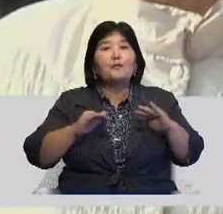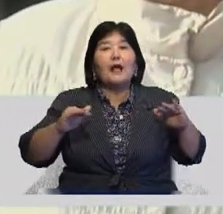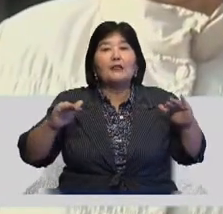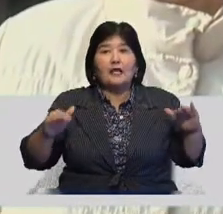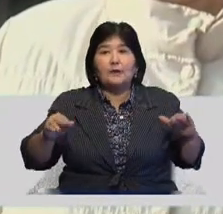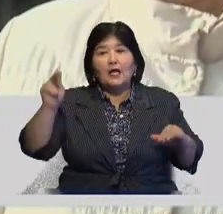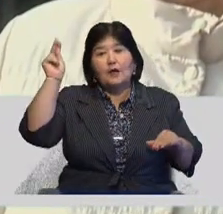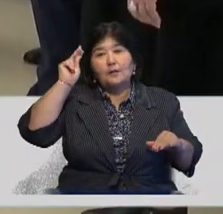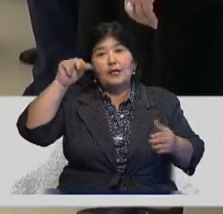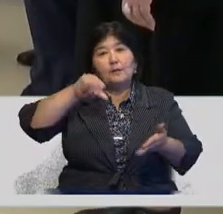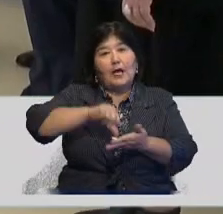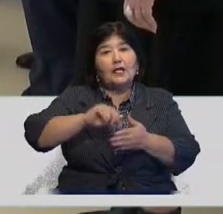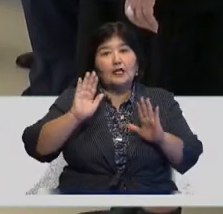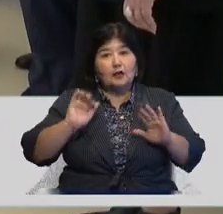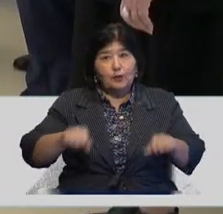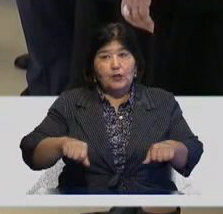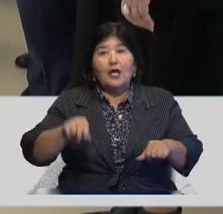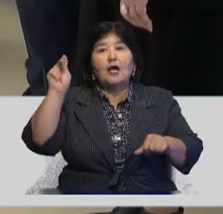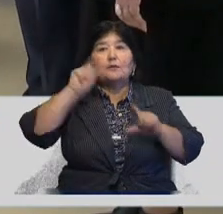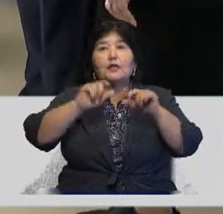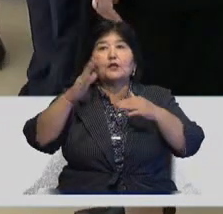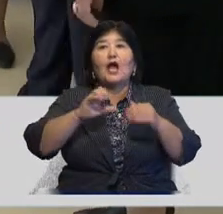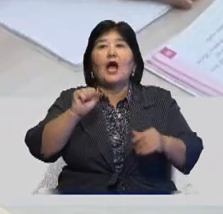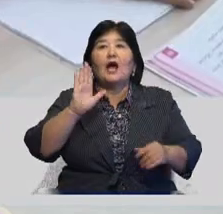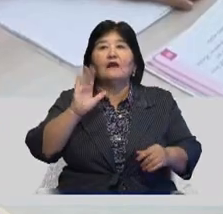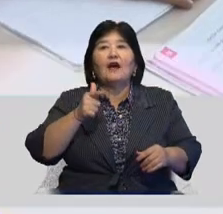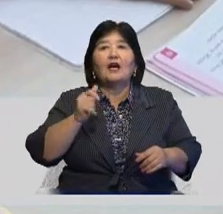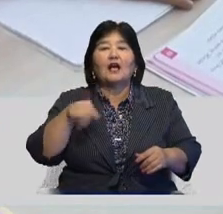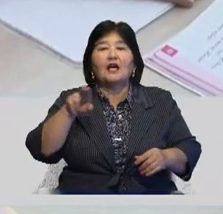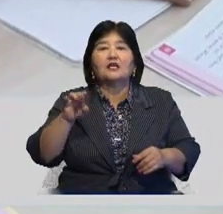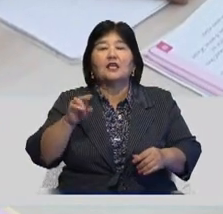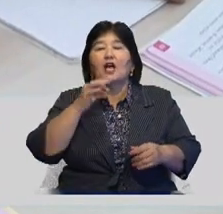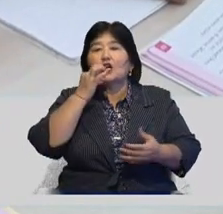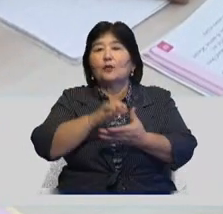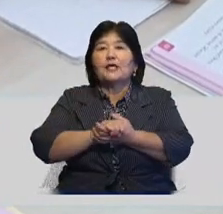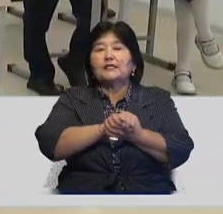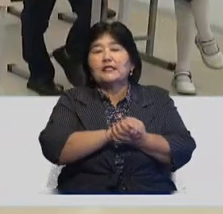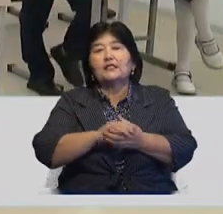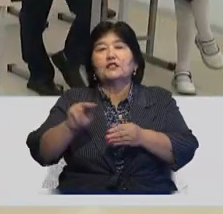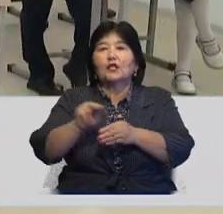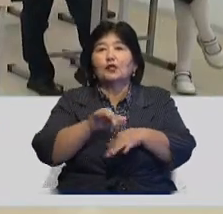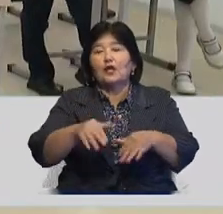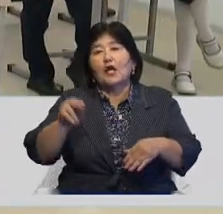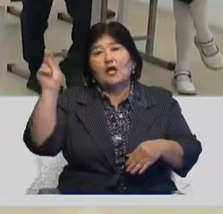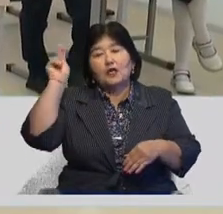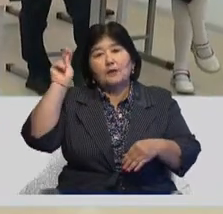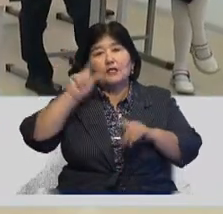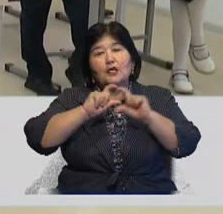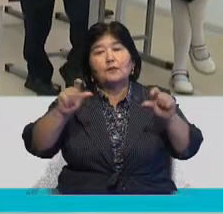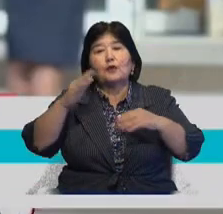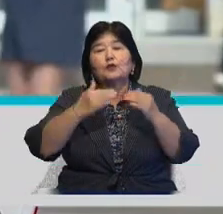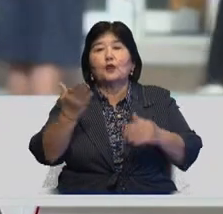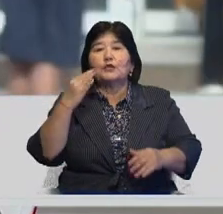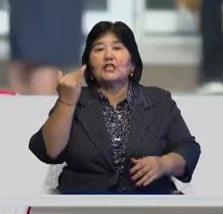балдарымыз білім алатын болады. Мектеп құрылысын Авангард жауапкершілігі шектеулі серіктестігі жүргізді. Мектеп құрылысы өткен жылы шілде айында